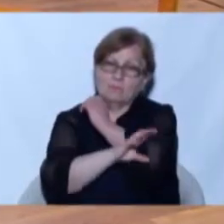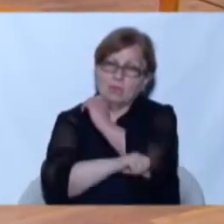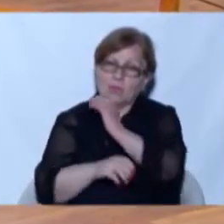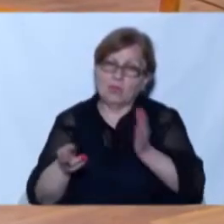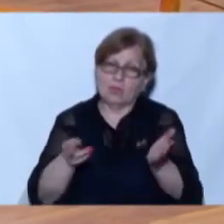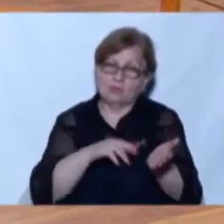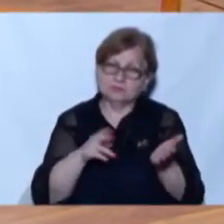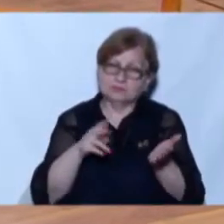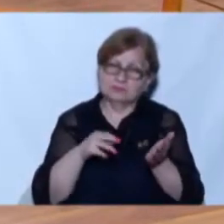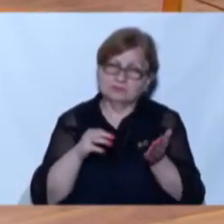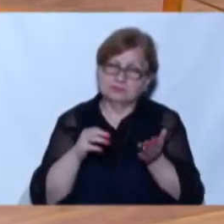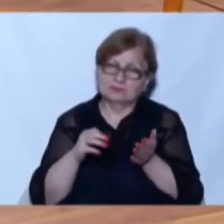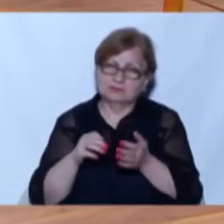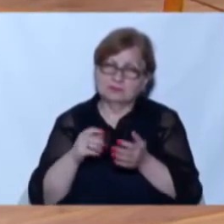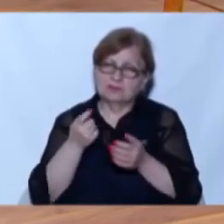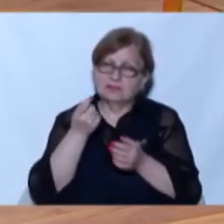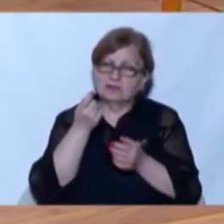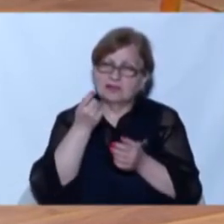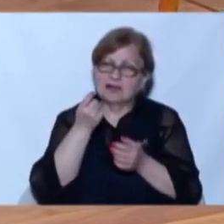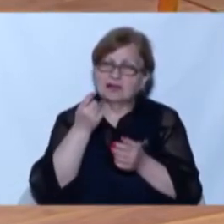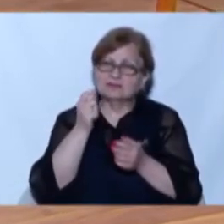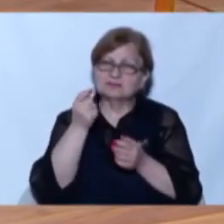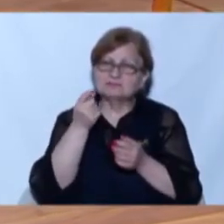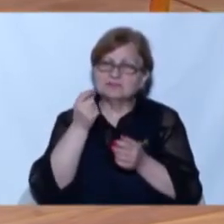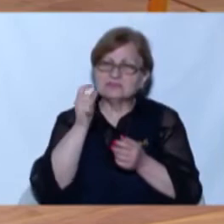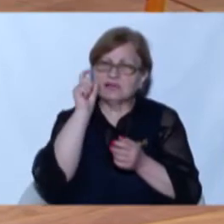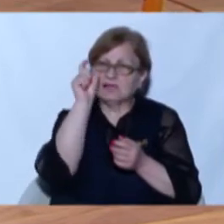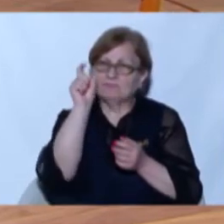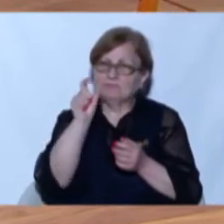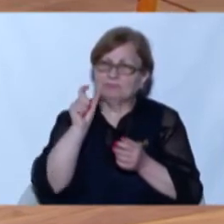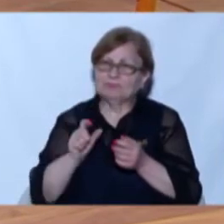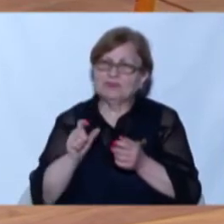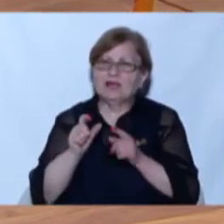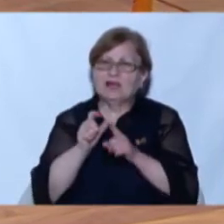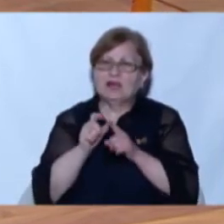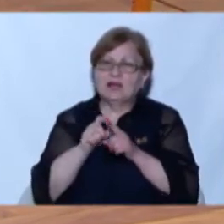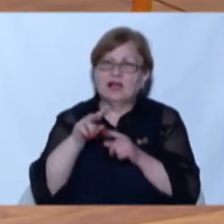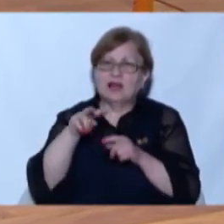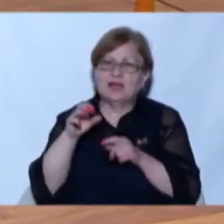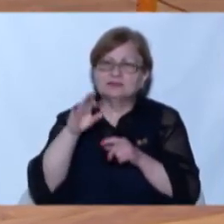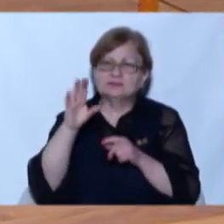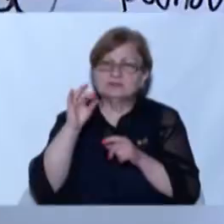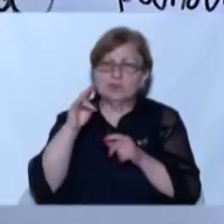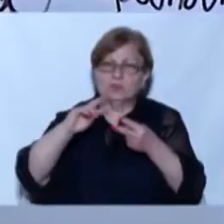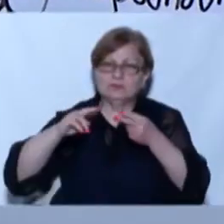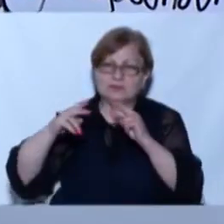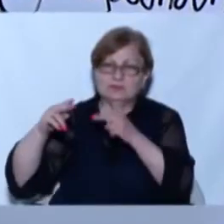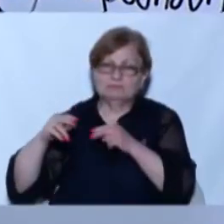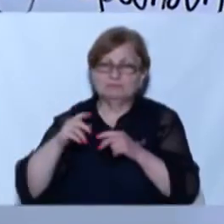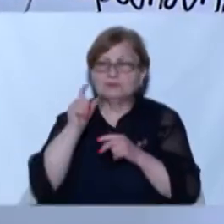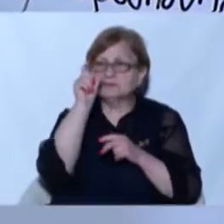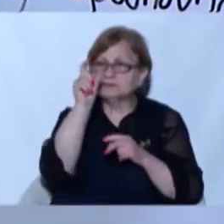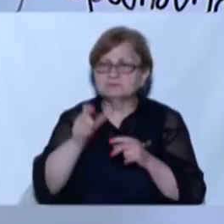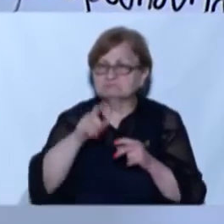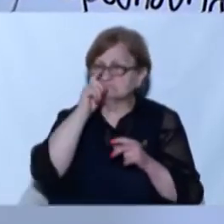გვერდზე გააკეთეთ მცირე ლექსიკონი. ამოიწერეთ სიტყვები, რომლებიც არ გესმით